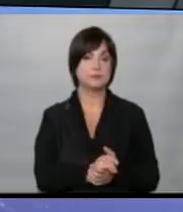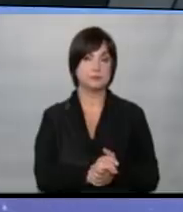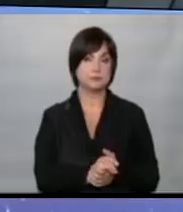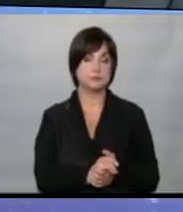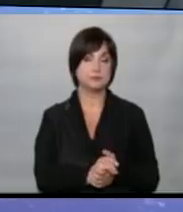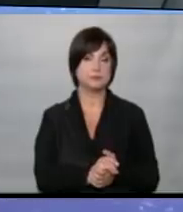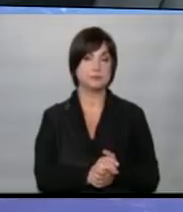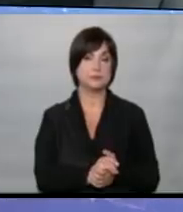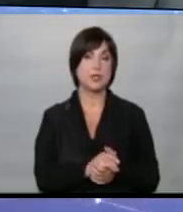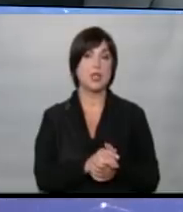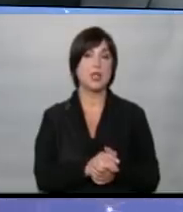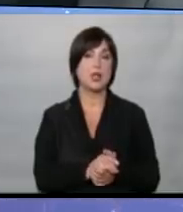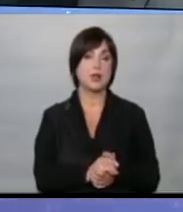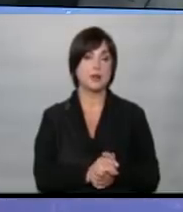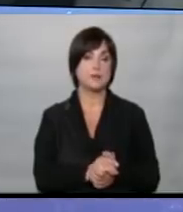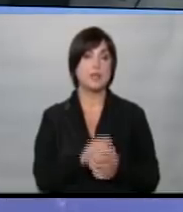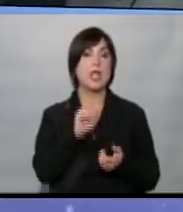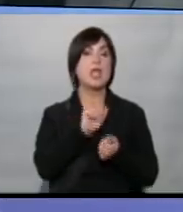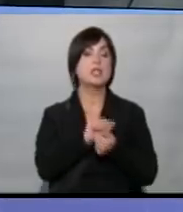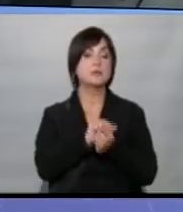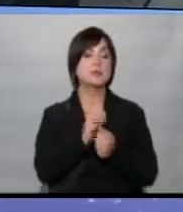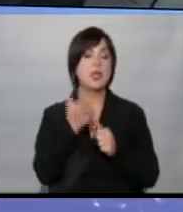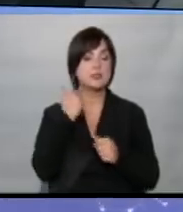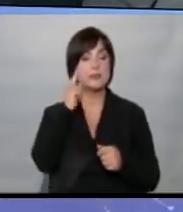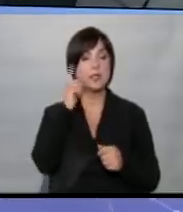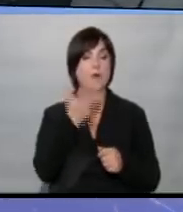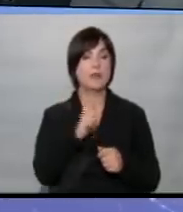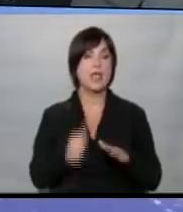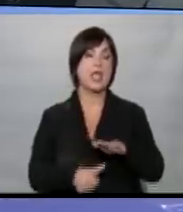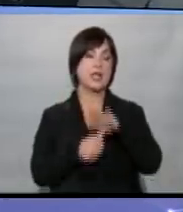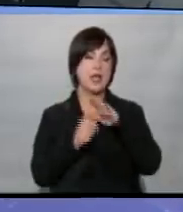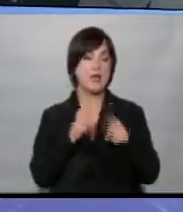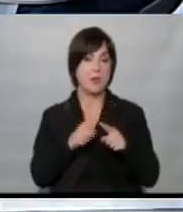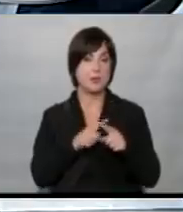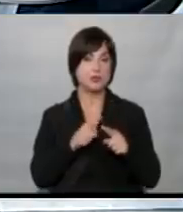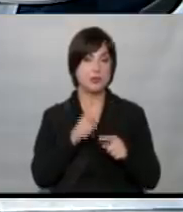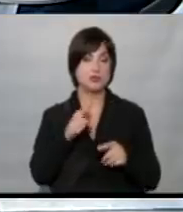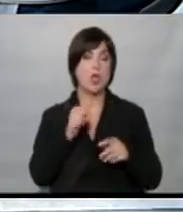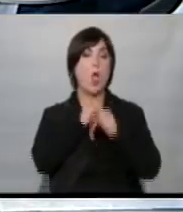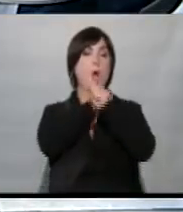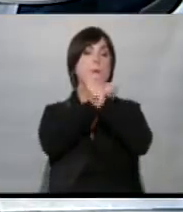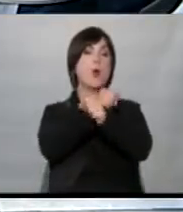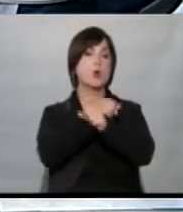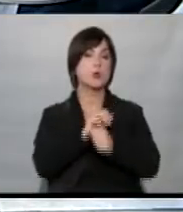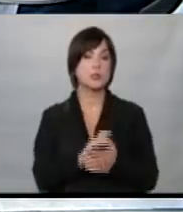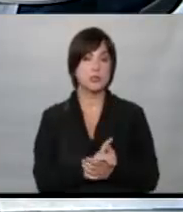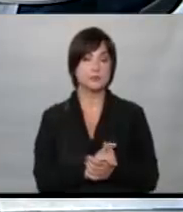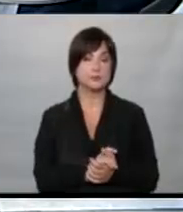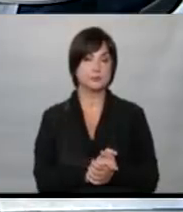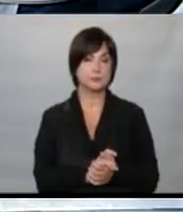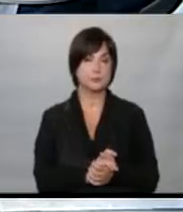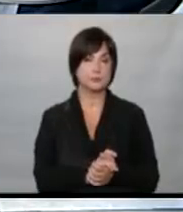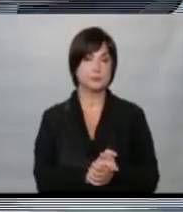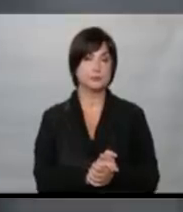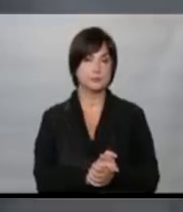да покажам на... Испечатане. Не, испечатане е пред една сметам, недела. Да, сметам дека ова не е главната причина за тоа што бойкотира, за тоа што рецимо јас лично да не бойкотира